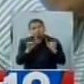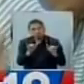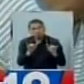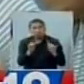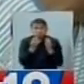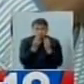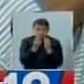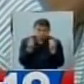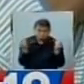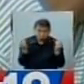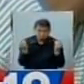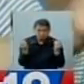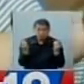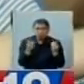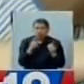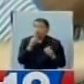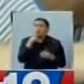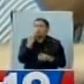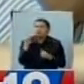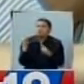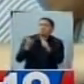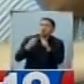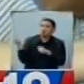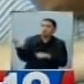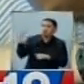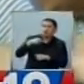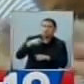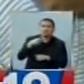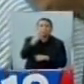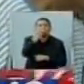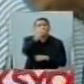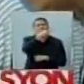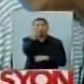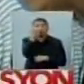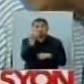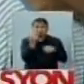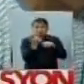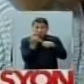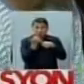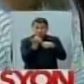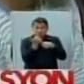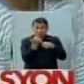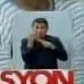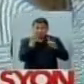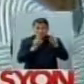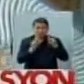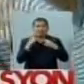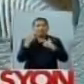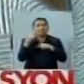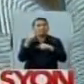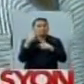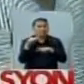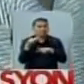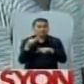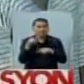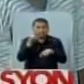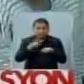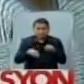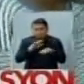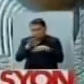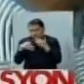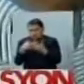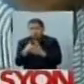parang first come first serve na lang dahil limitado rin yung nag-aasikaso, hindi nila mabigyan ng attention lahat kaya kailangan maghintay. So ito yung